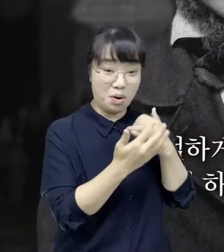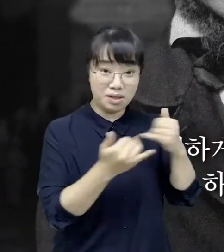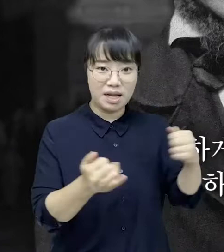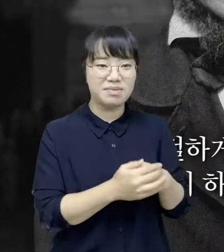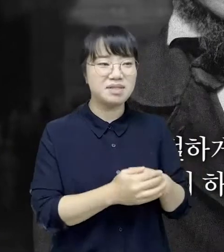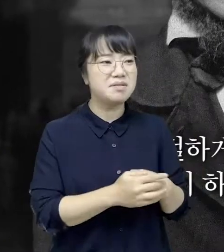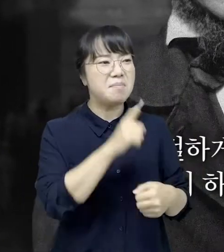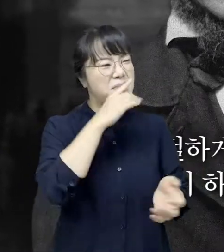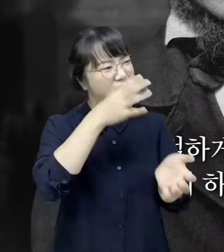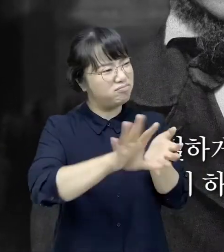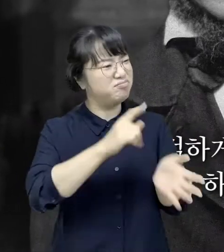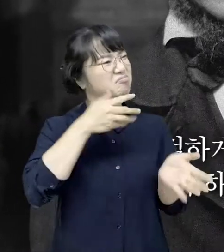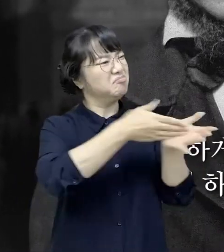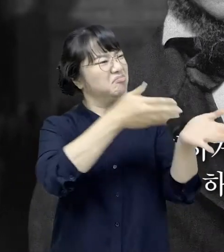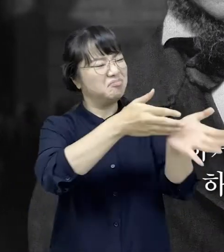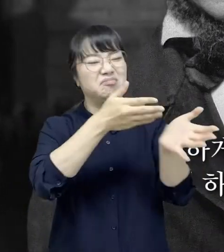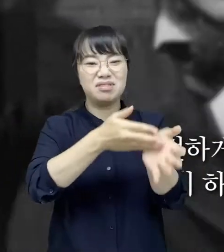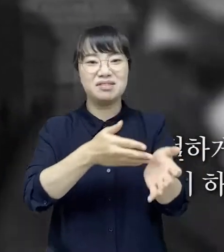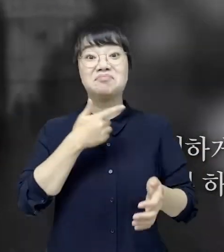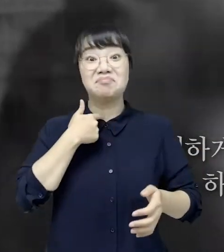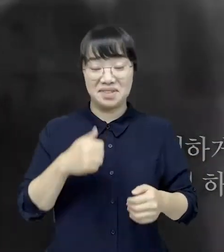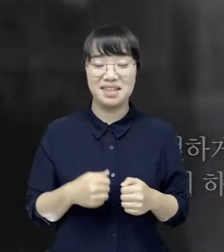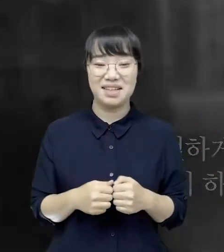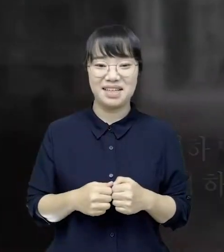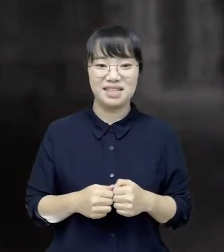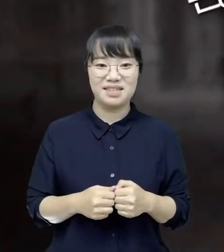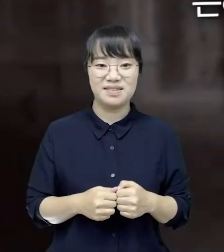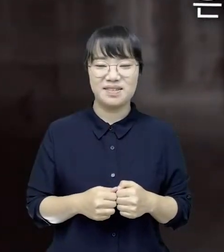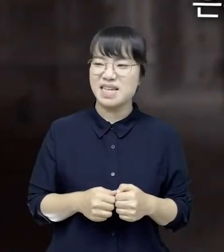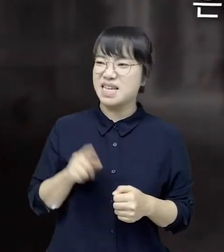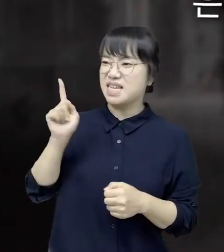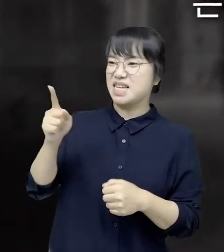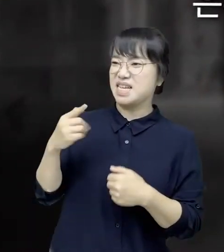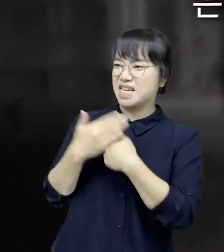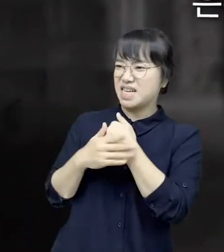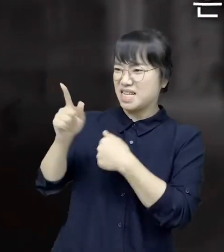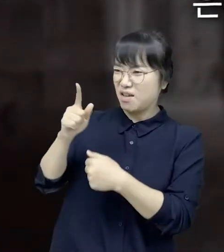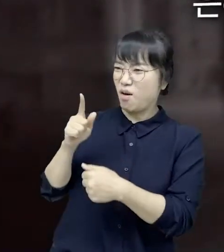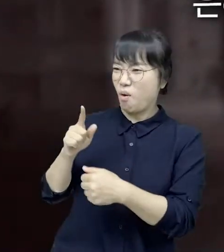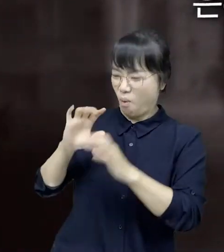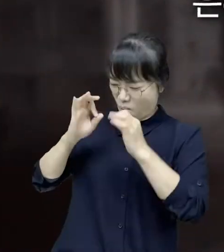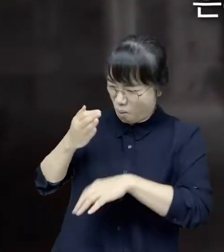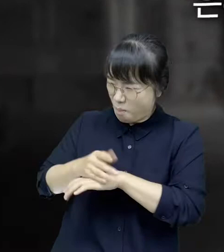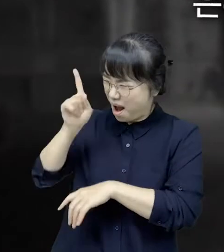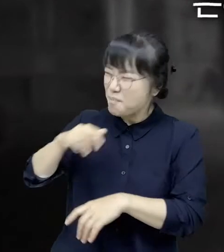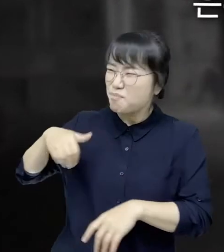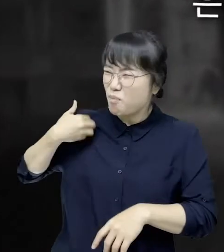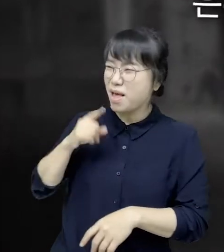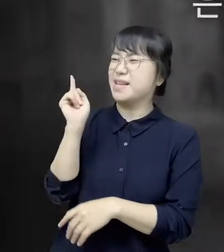사람들에게도 거침없이 하고 싶은 말을 하는 괴팍한 성미였다. 은혜도 모르는 인간 같으니.